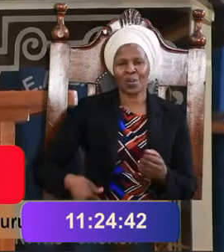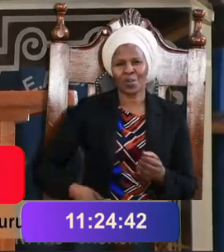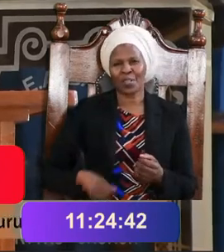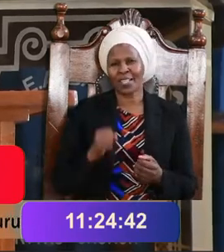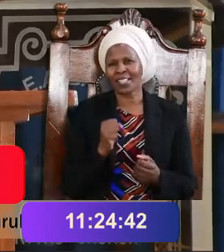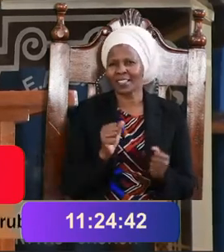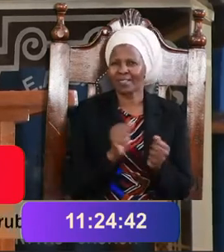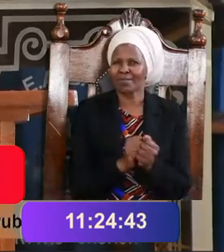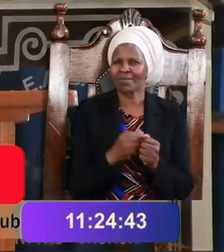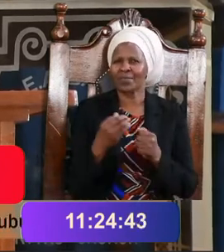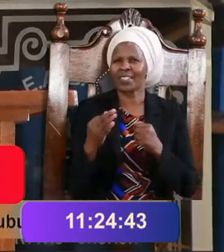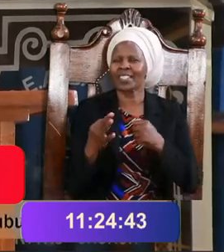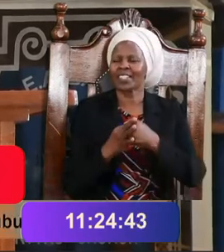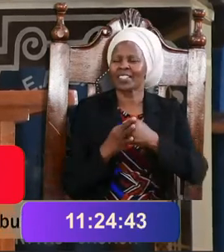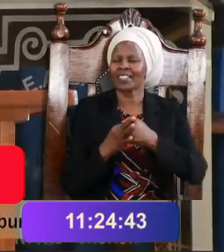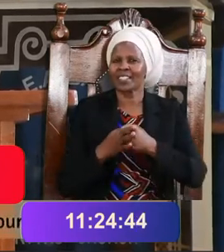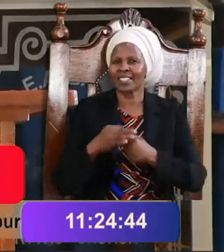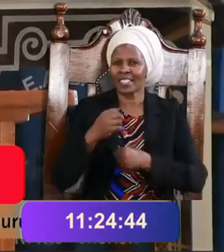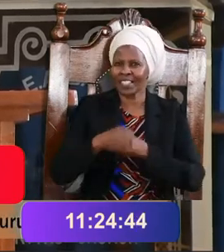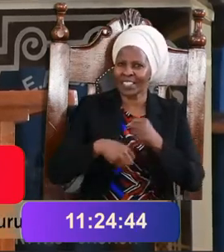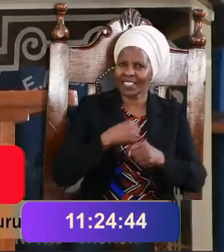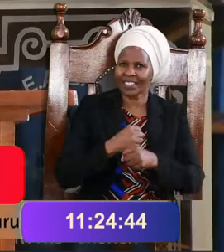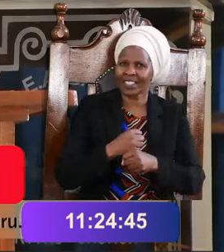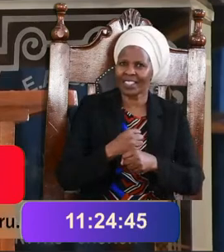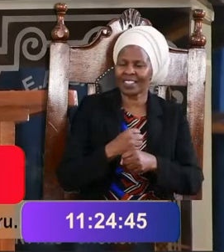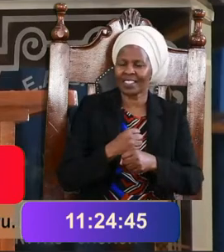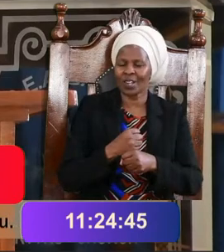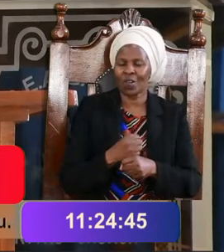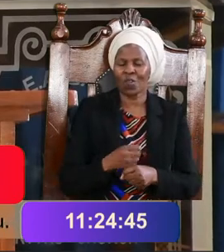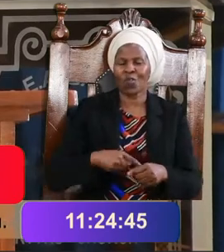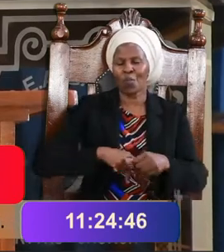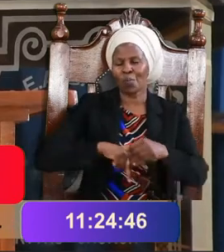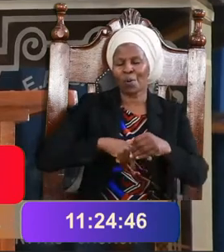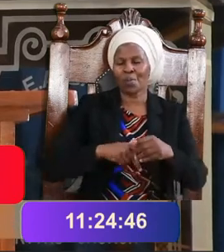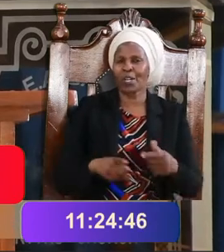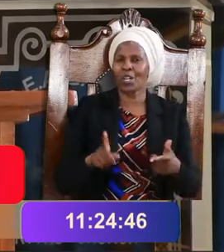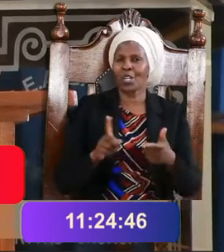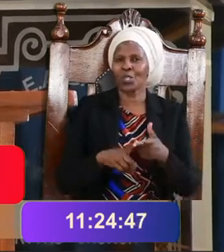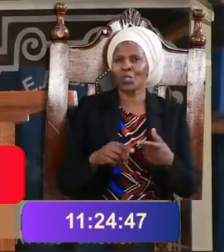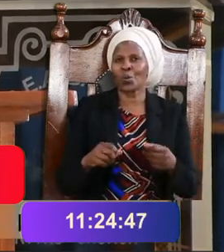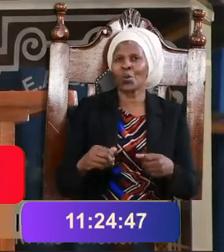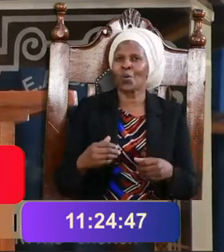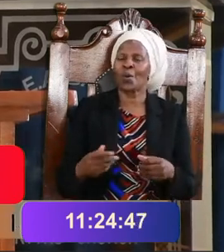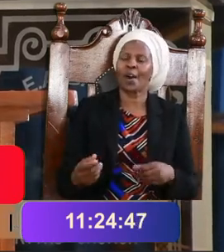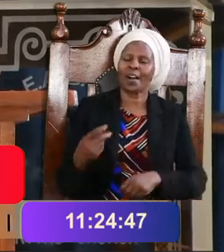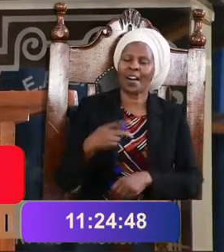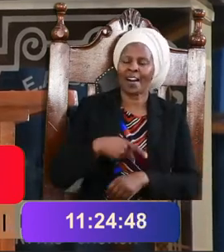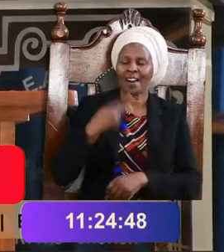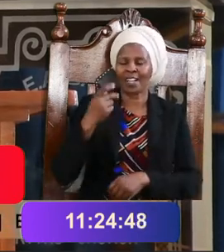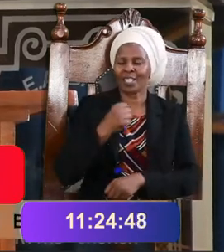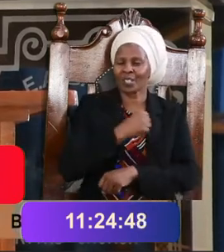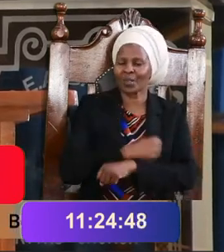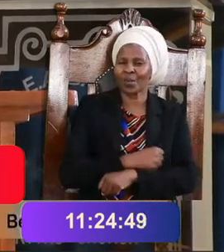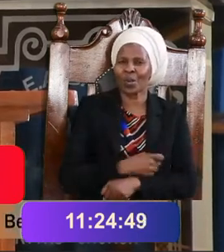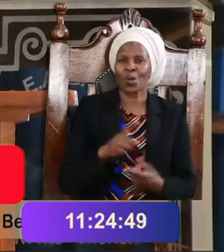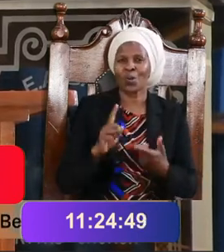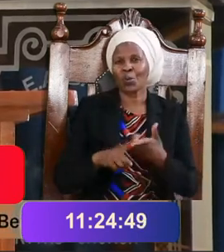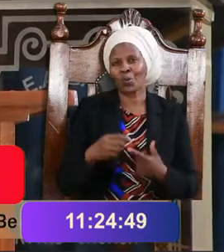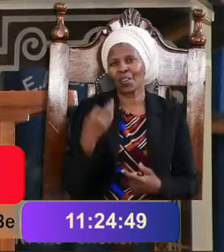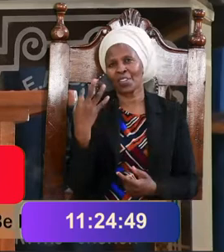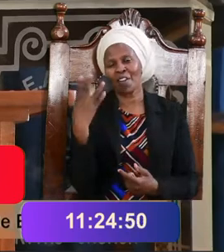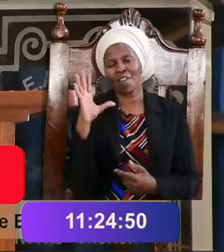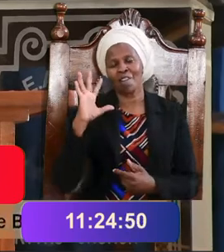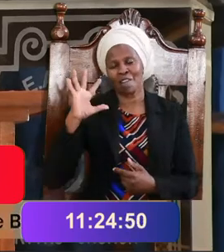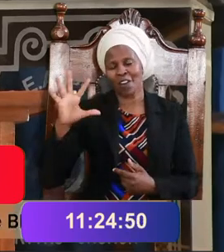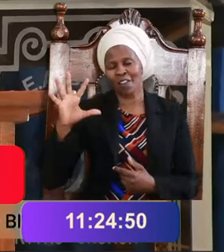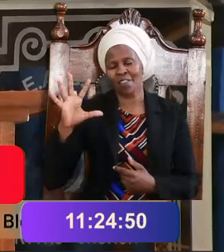wenye wanamaliza primary wanaingia secondary mpaka miaka 35. Kwa hivyo young